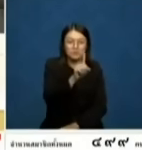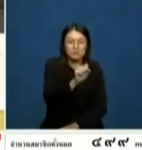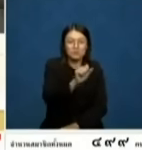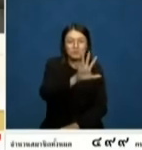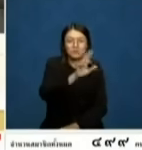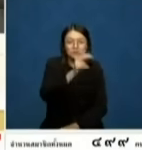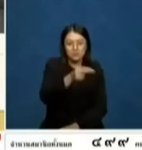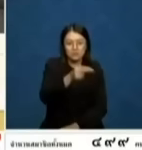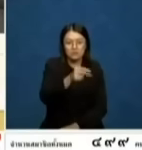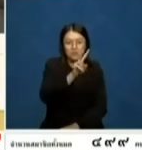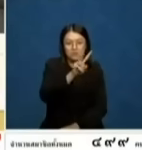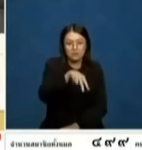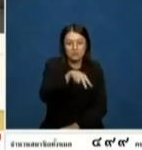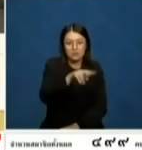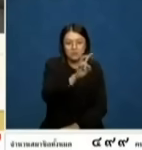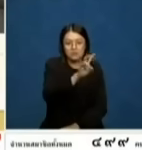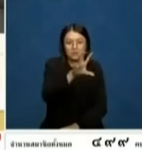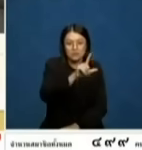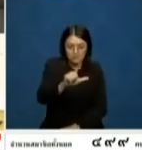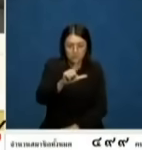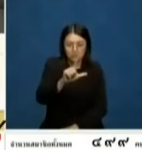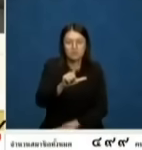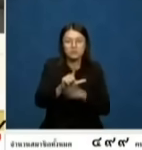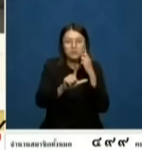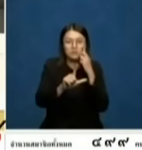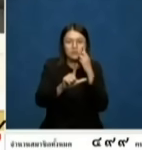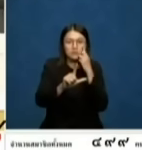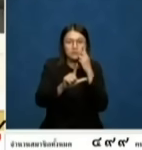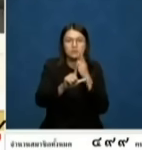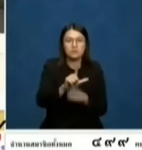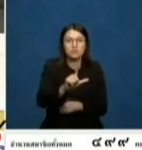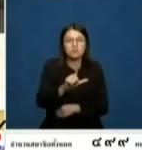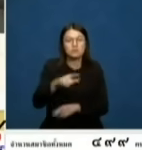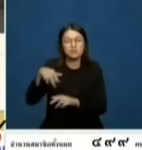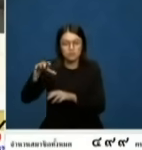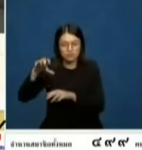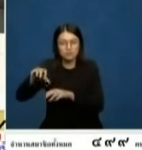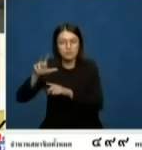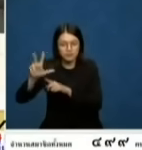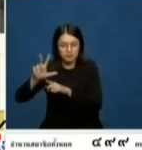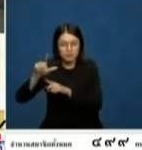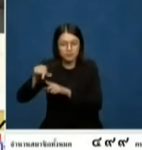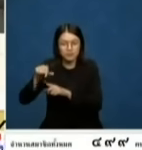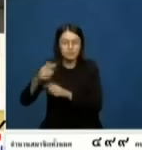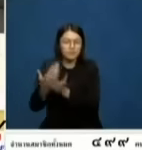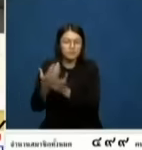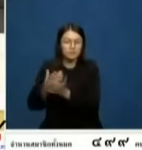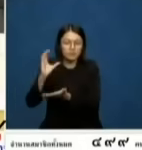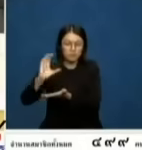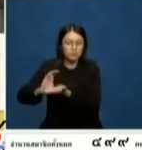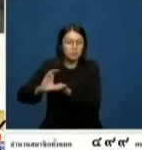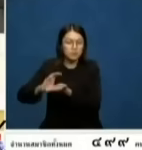แล้วเนี่ยท่านผู้ชมครับเรามีกกต.ที่ไม่มีน้ำยาจริงๆนะ